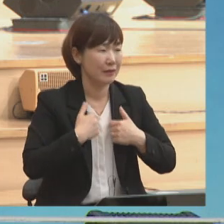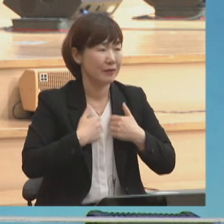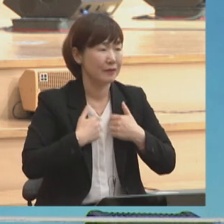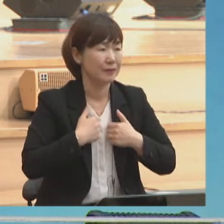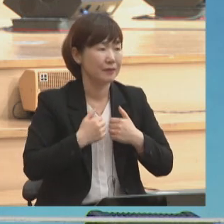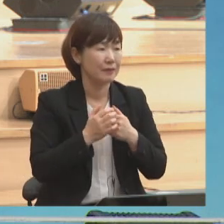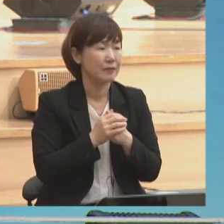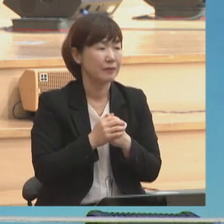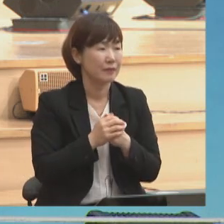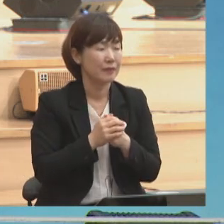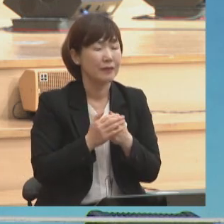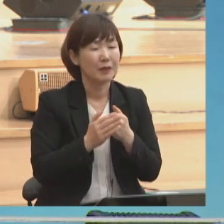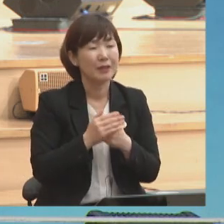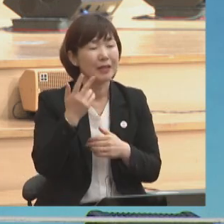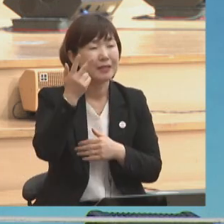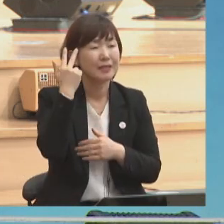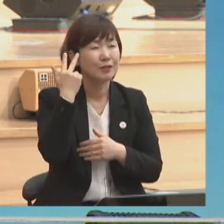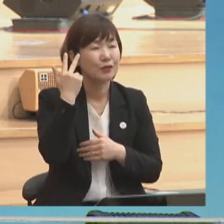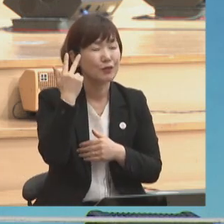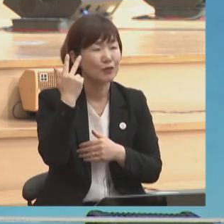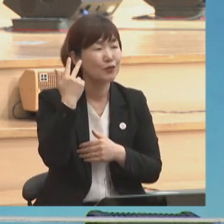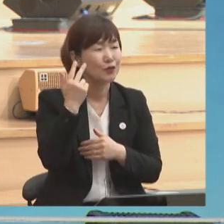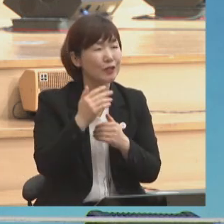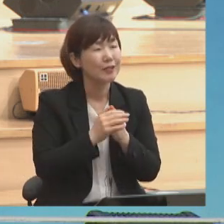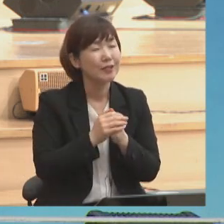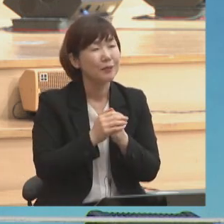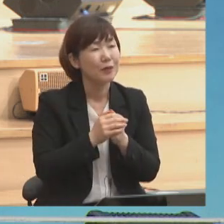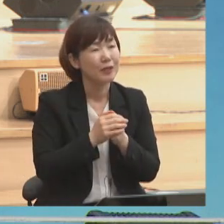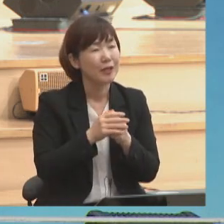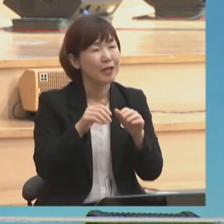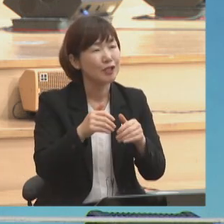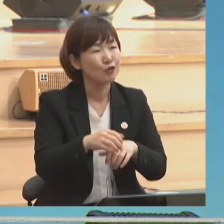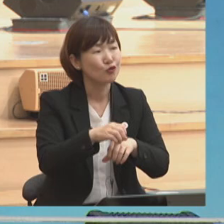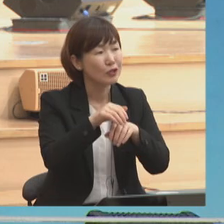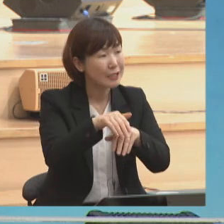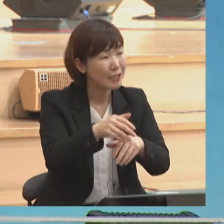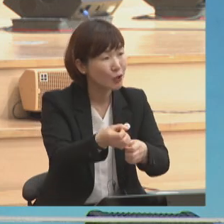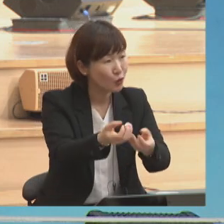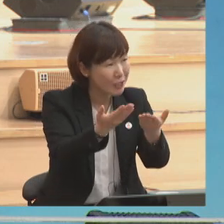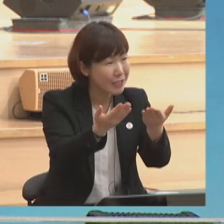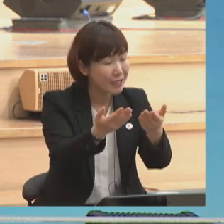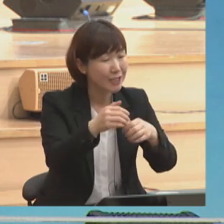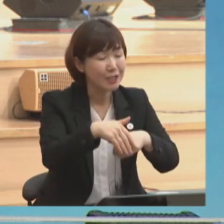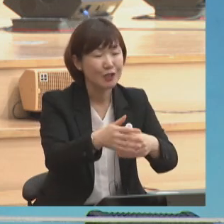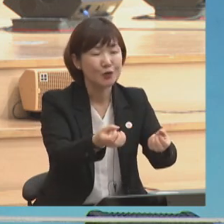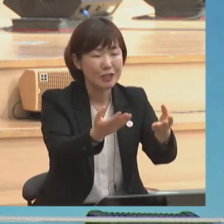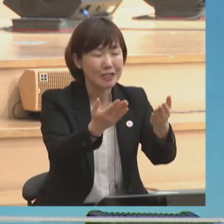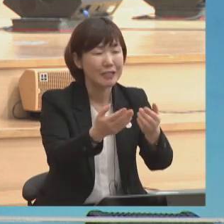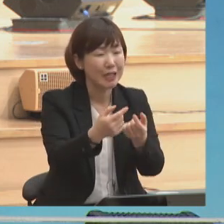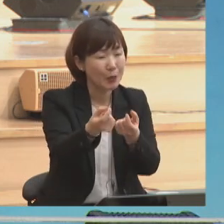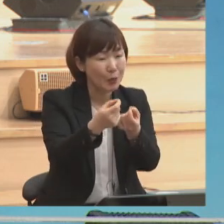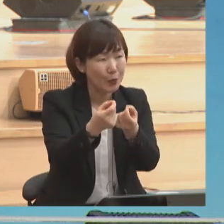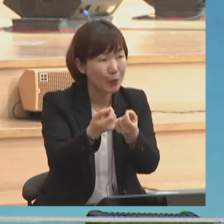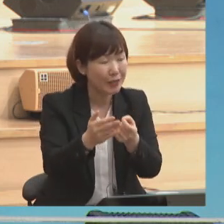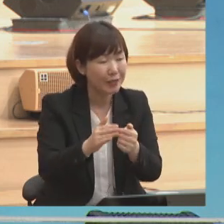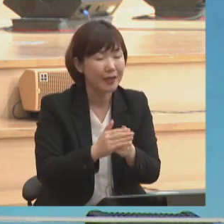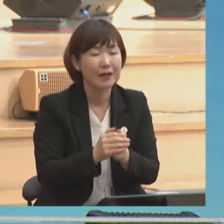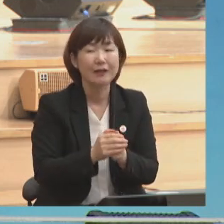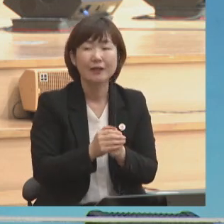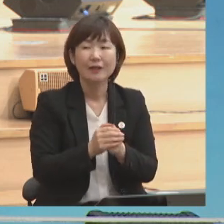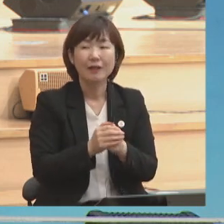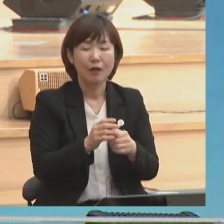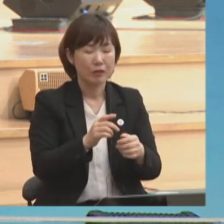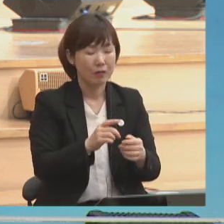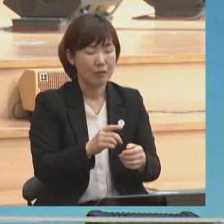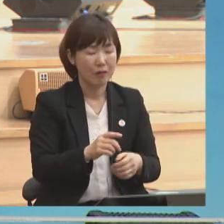그래서 제가 지난 주일 날 우리가 진군식을 앞두고 있는 그런 날인데 새벽부터 이렇게 윙윙 울려가지고 보니까 어떤 우리